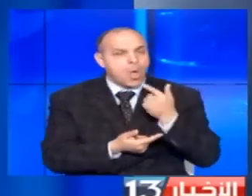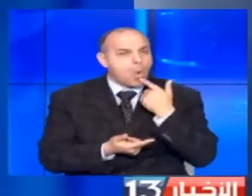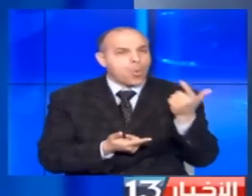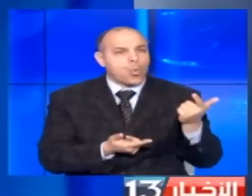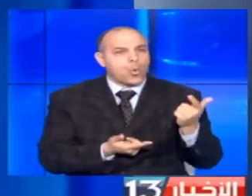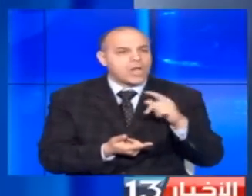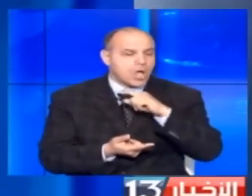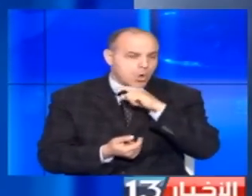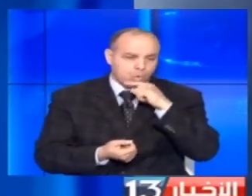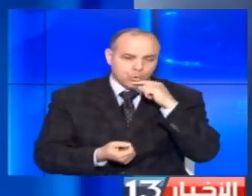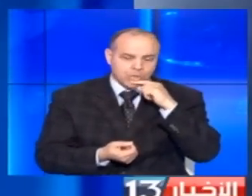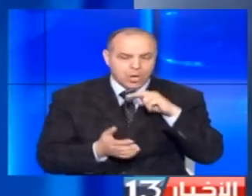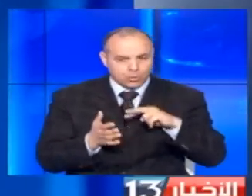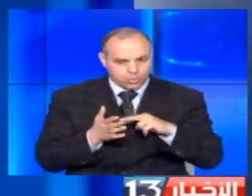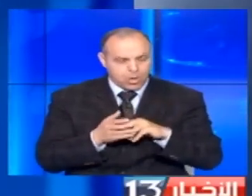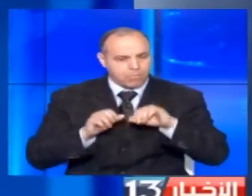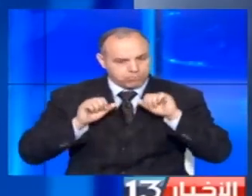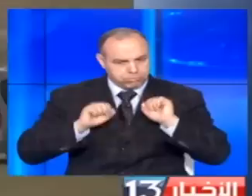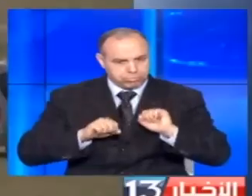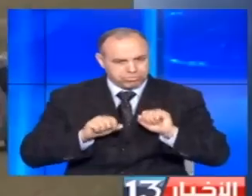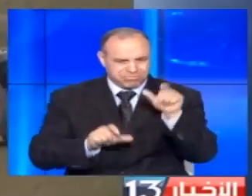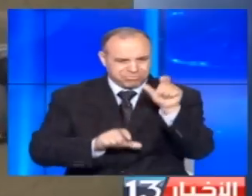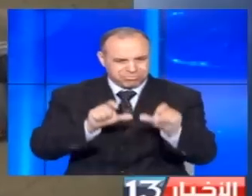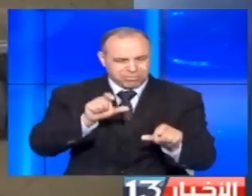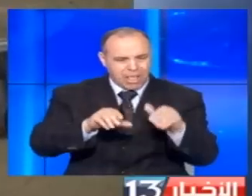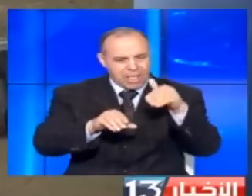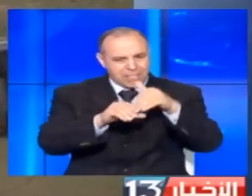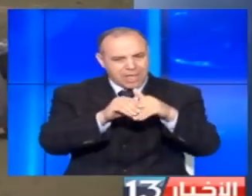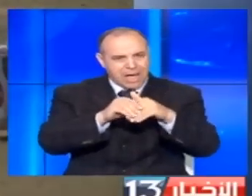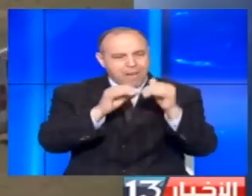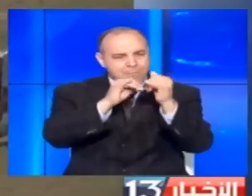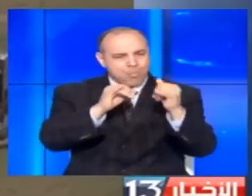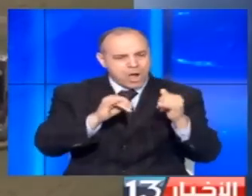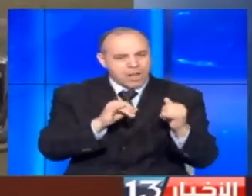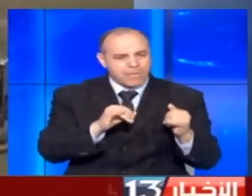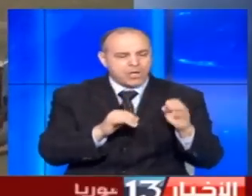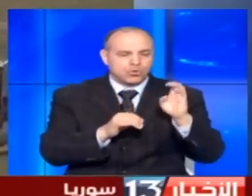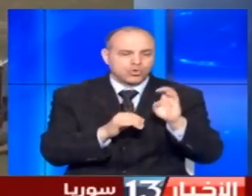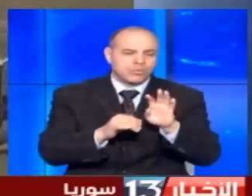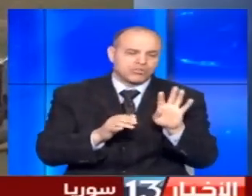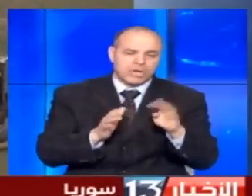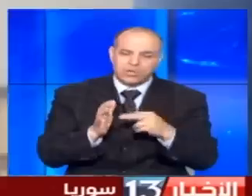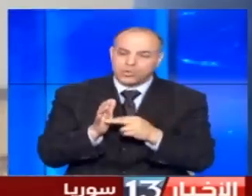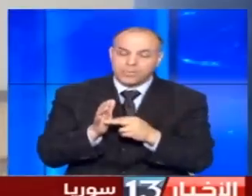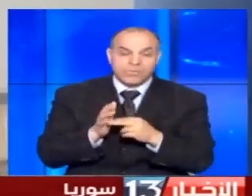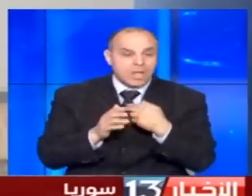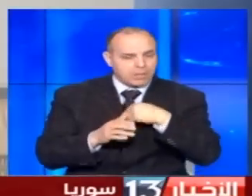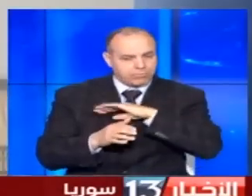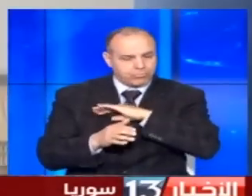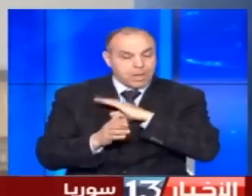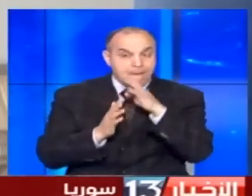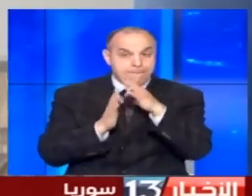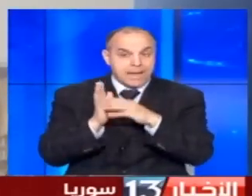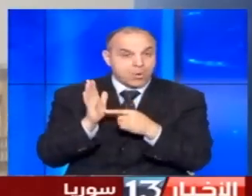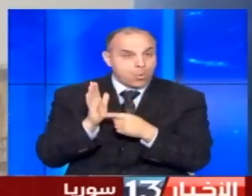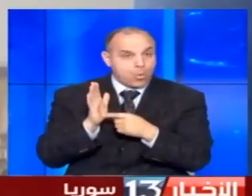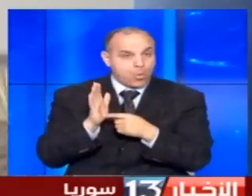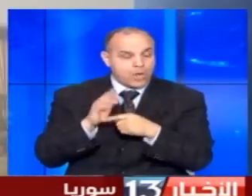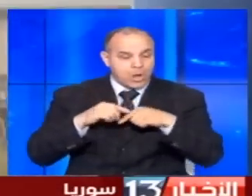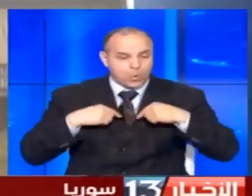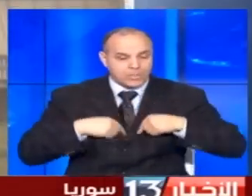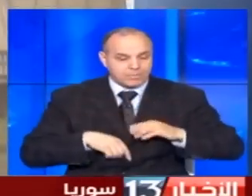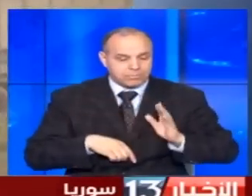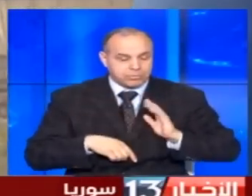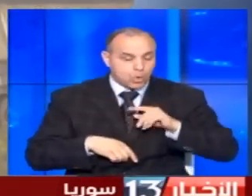للقوات الروسيه والسوريه باجلاء لاجئين داخل مخيم في جنوب شرق سوريا وجاء في البيان الذي اصدرته وزاره